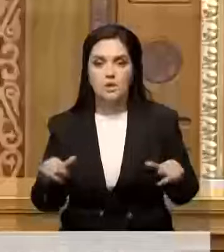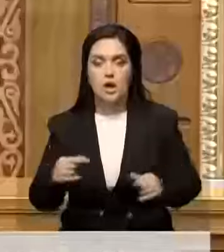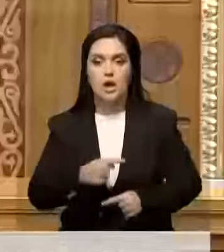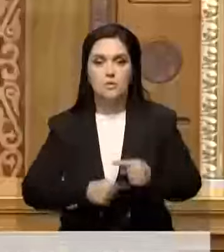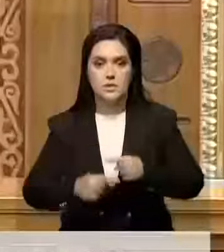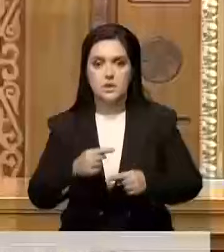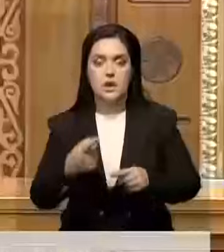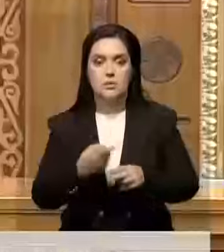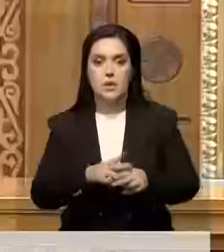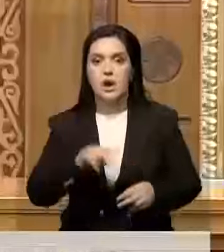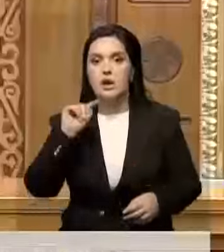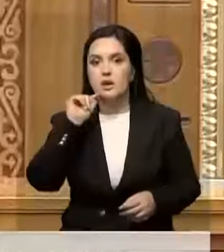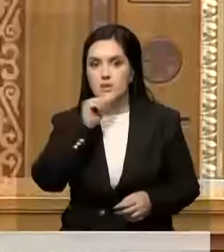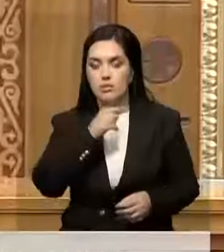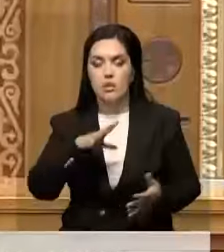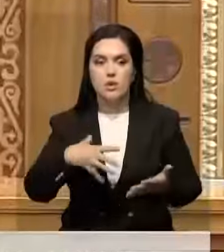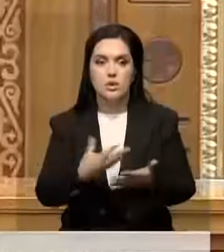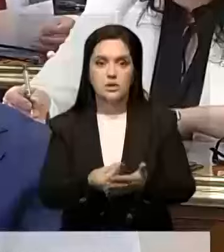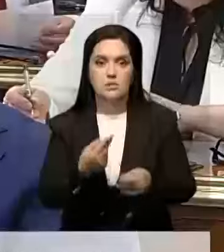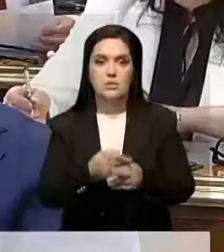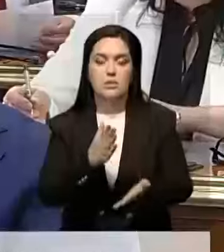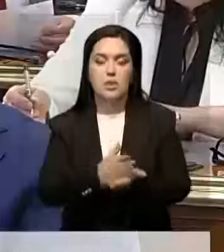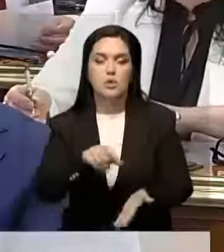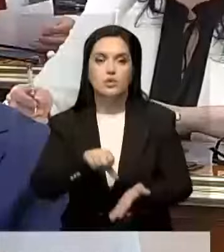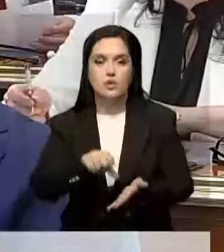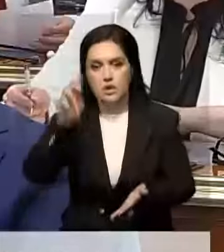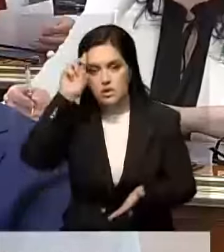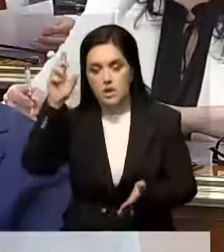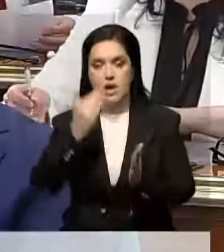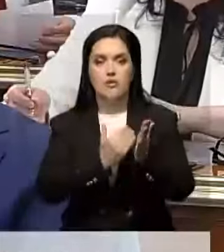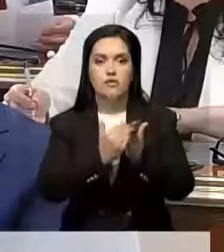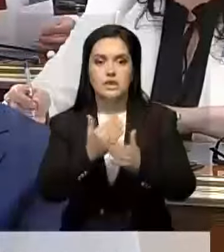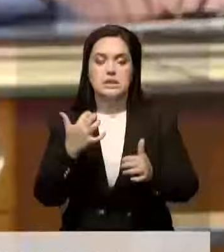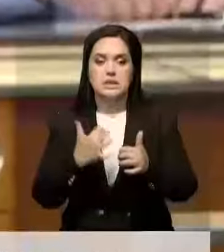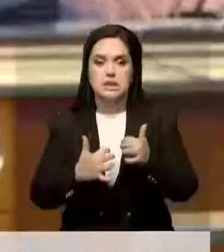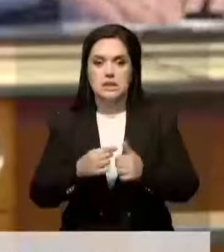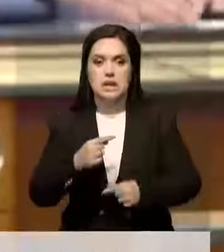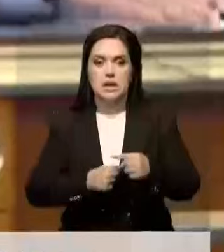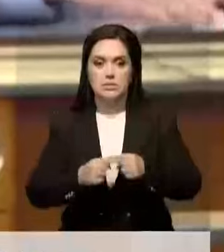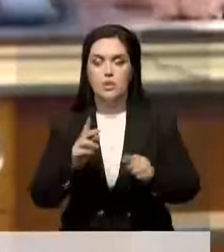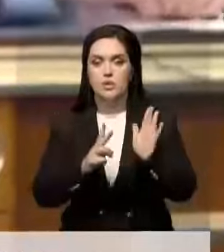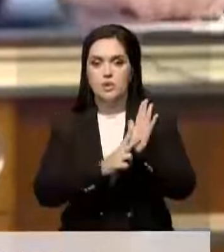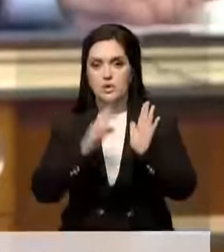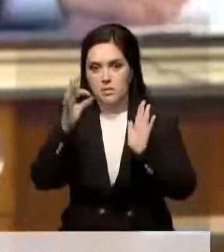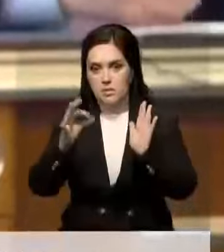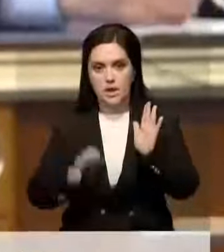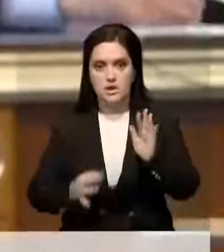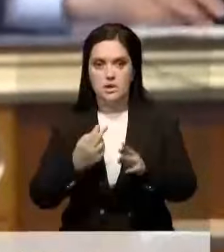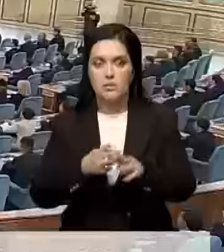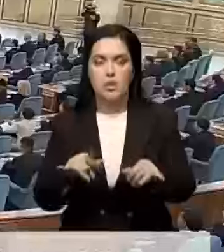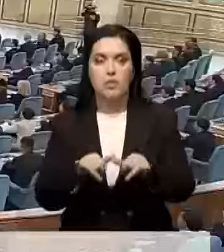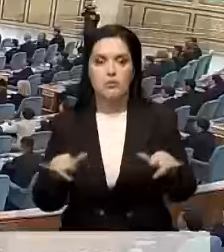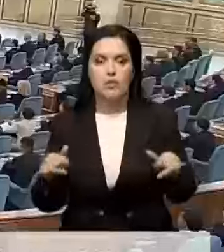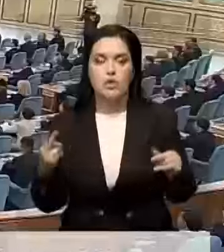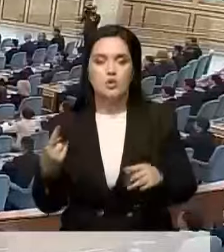вот мерило экономики страны. До сих пор доля прямого участия государства высока. Средний бизнес – это лишь 7%. Задача – увеличить его хотя